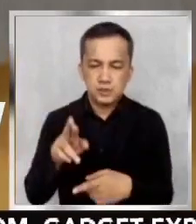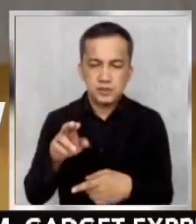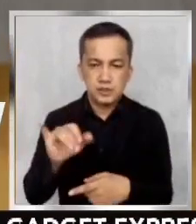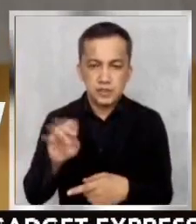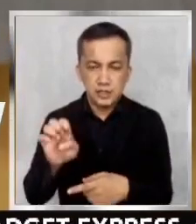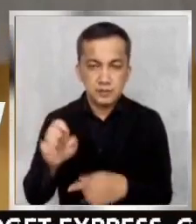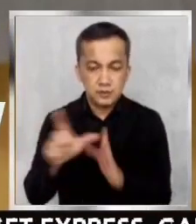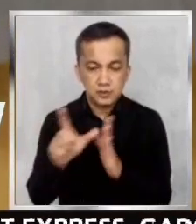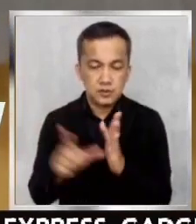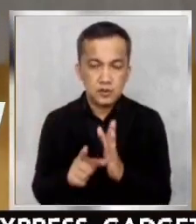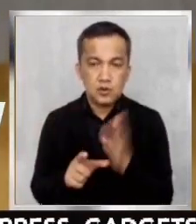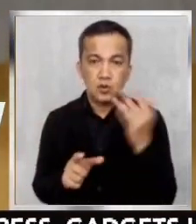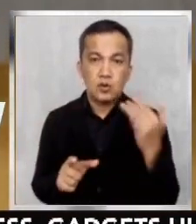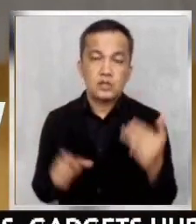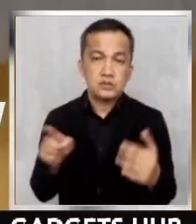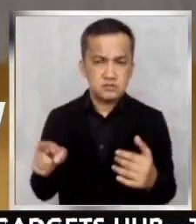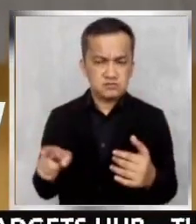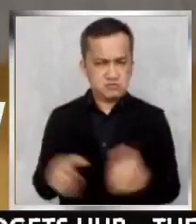dahil